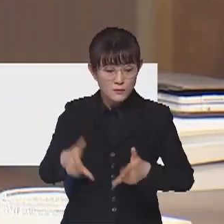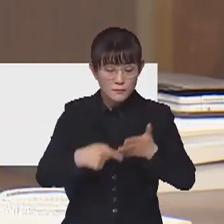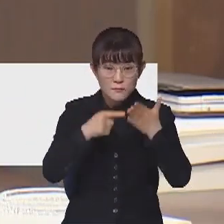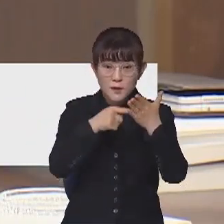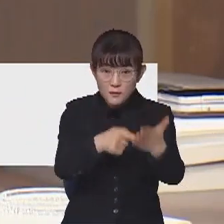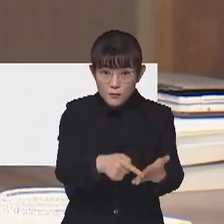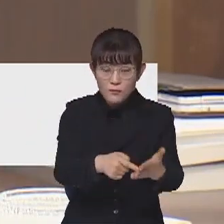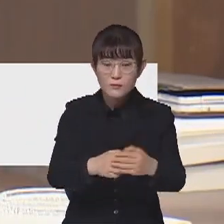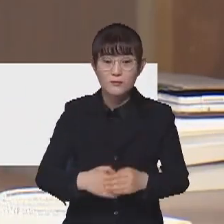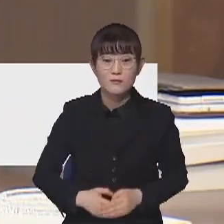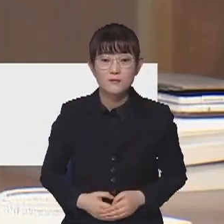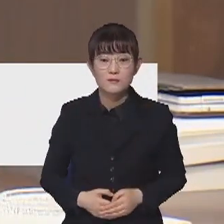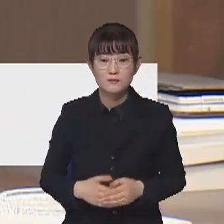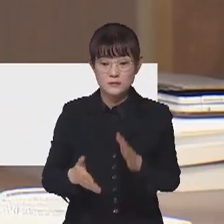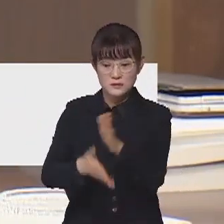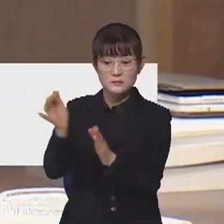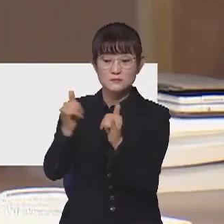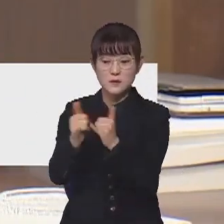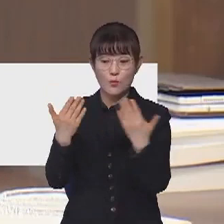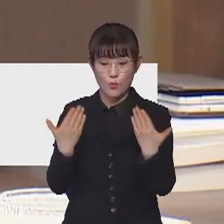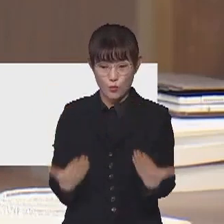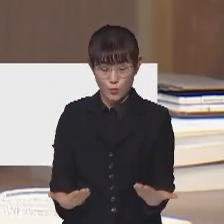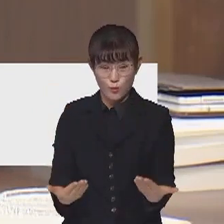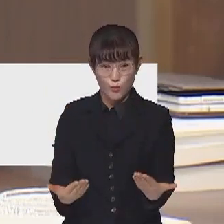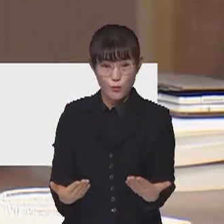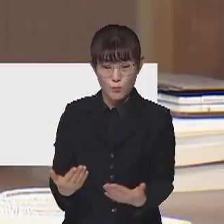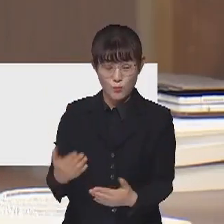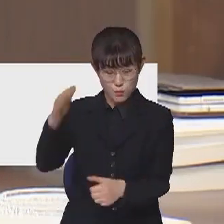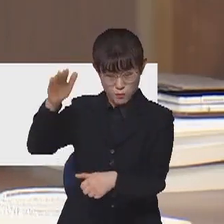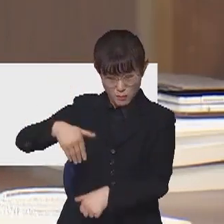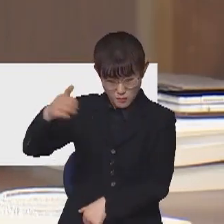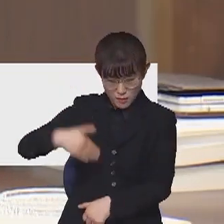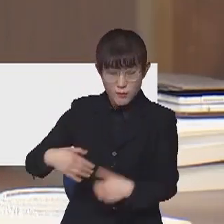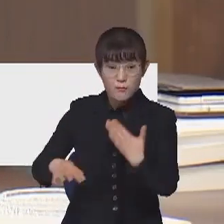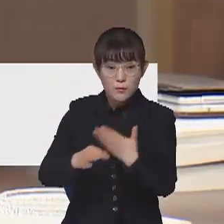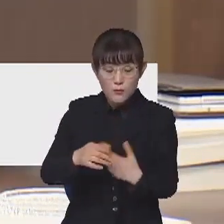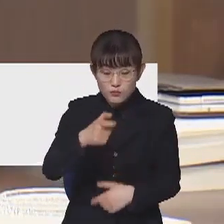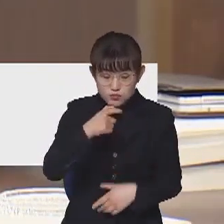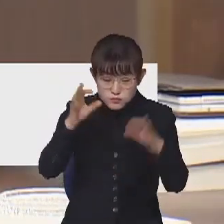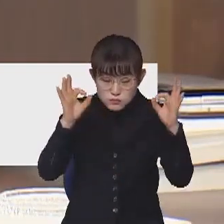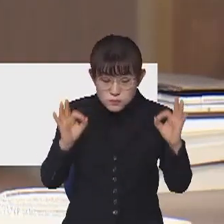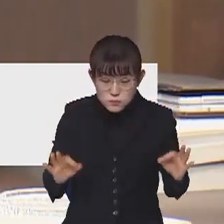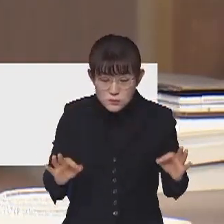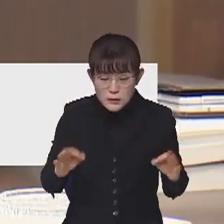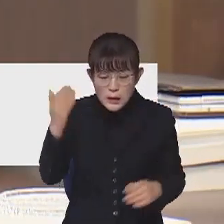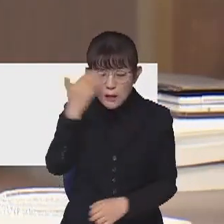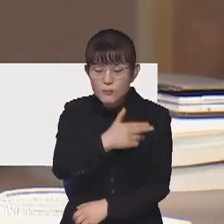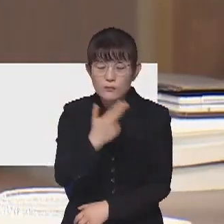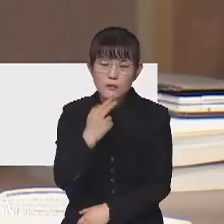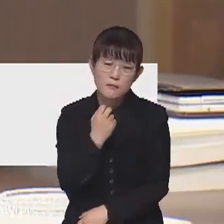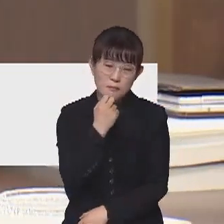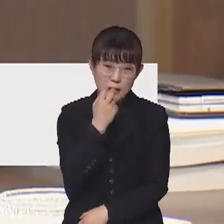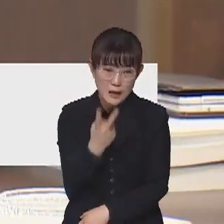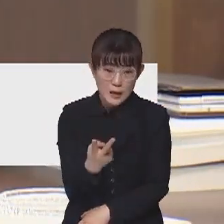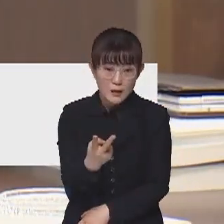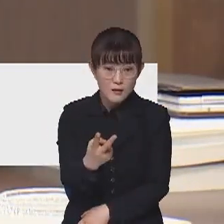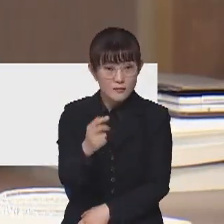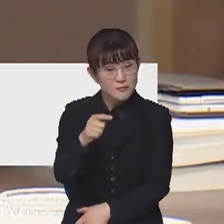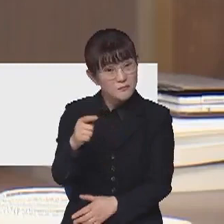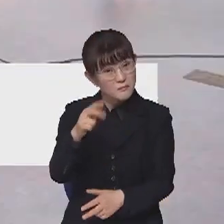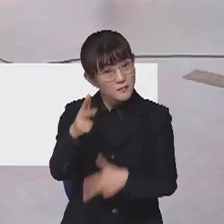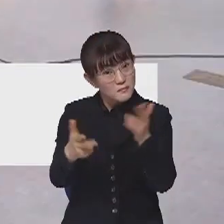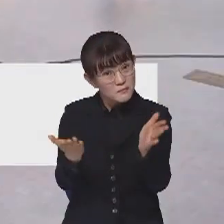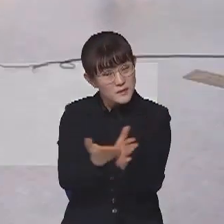거기서 시민들한테 놀라고 해요. 근데 물은 보면 깨끗하지 않고 냄새가 나요. 이게